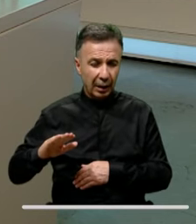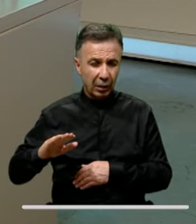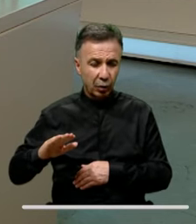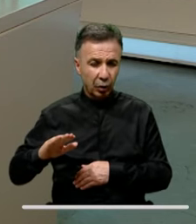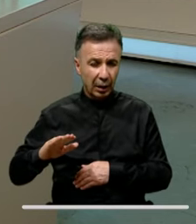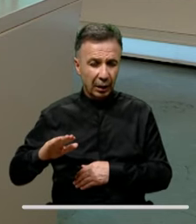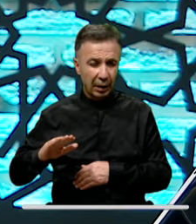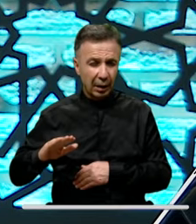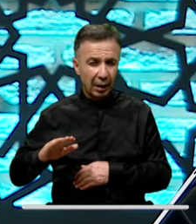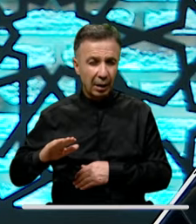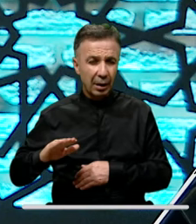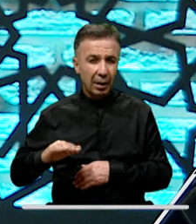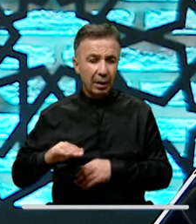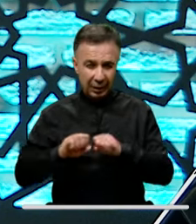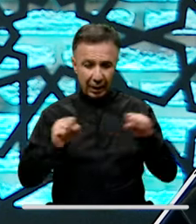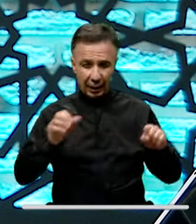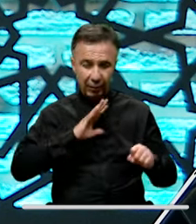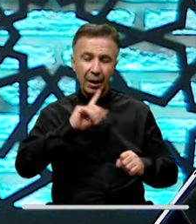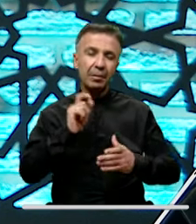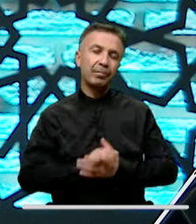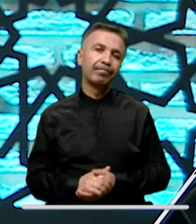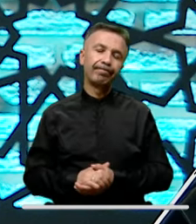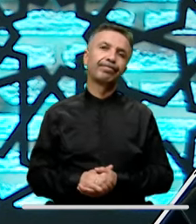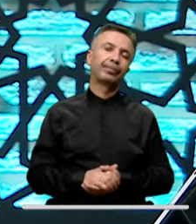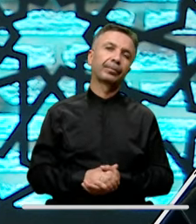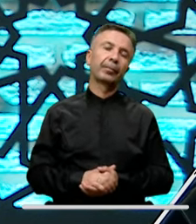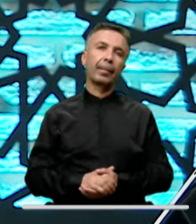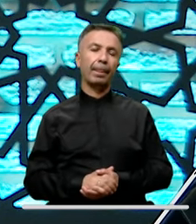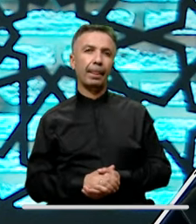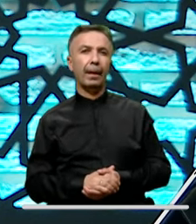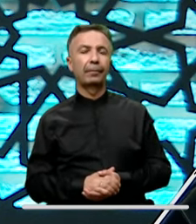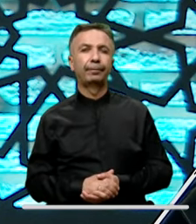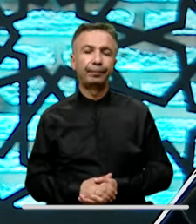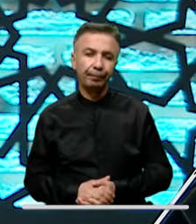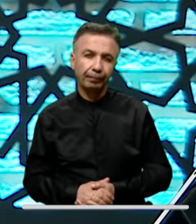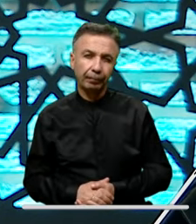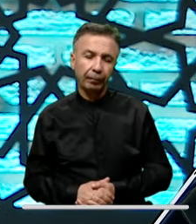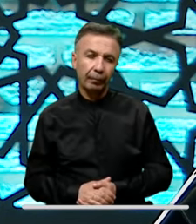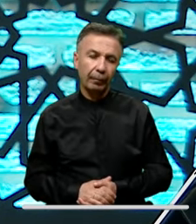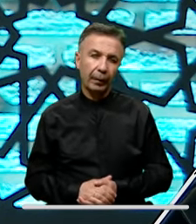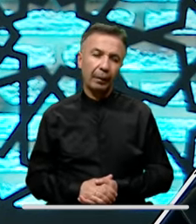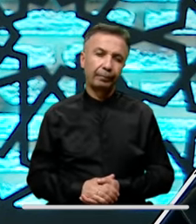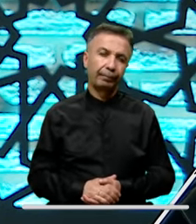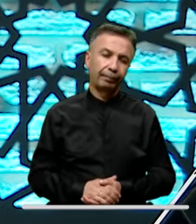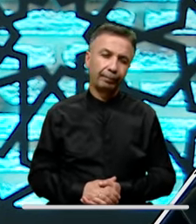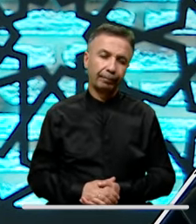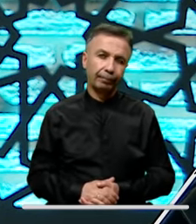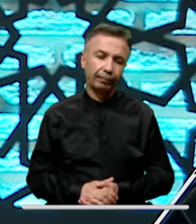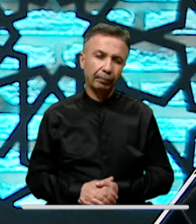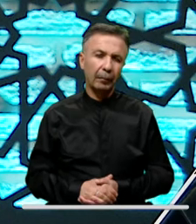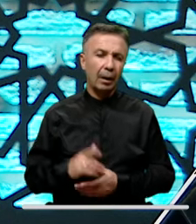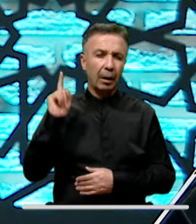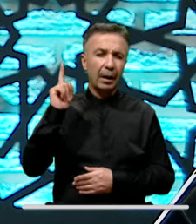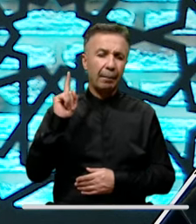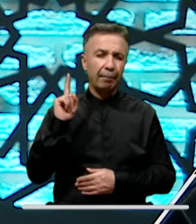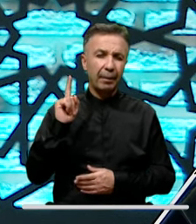Bakalım hocam ne diyecek? Babacığınız başta olmak üzere bütün kardeşlerimizi içki belasından, kumar